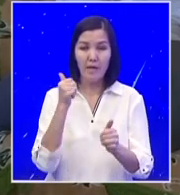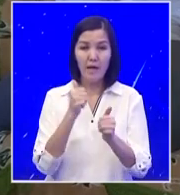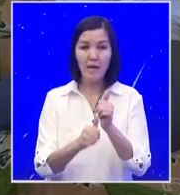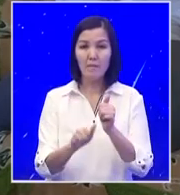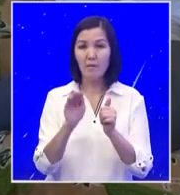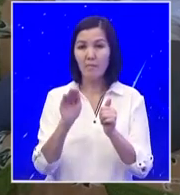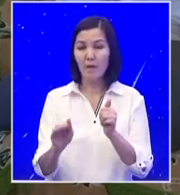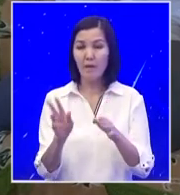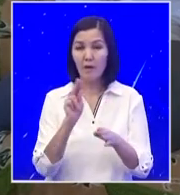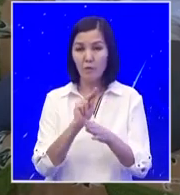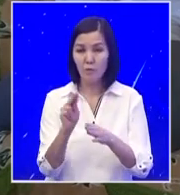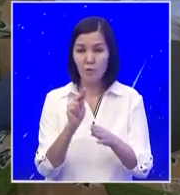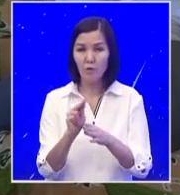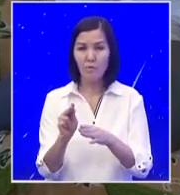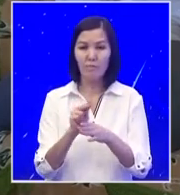берген дәрісінде